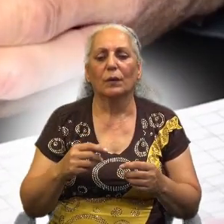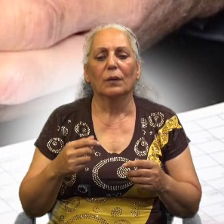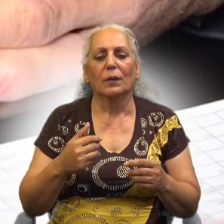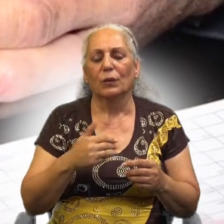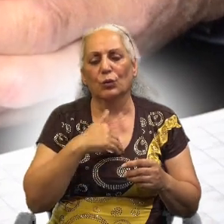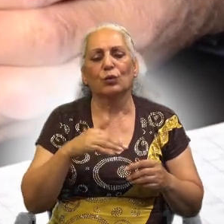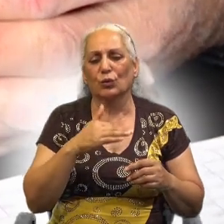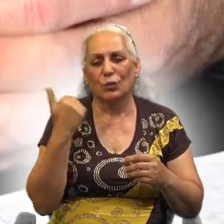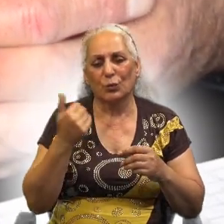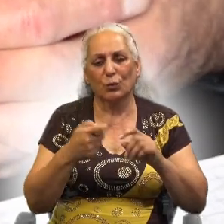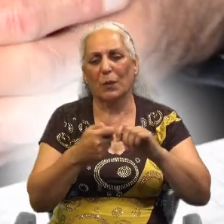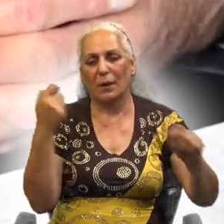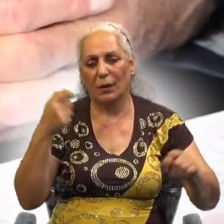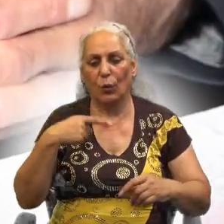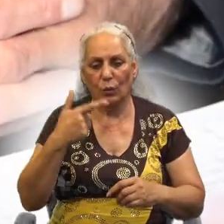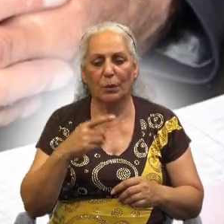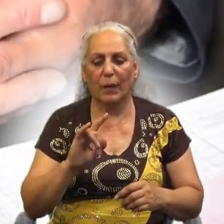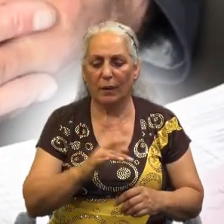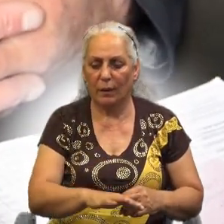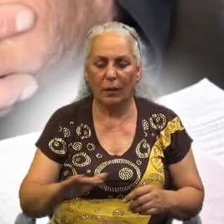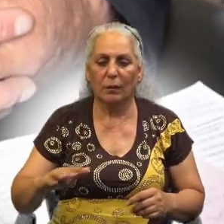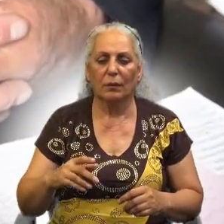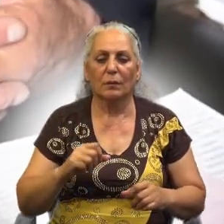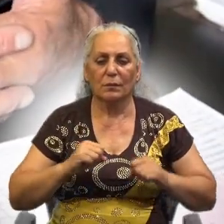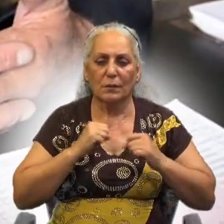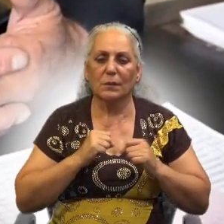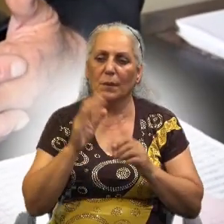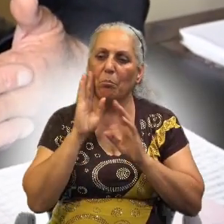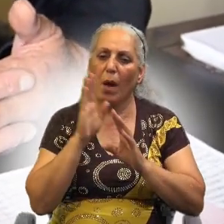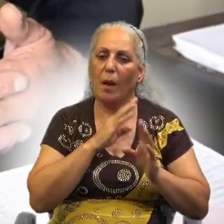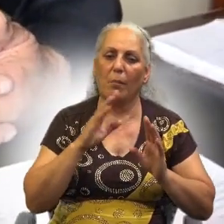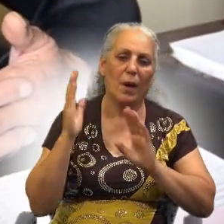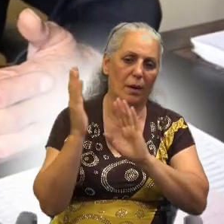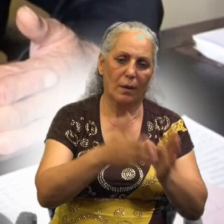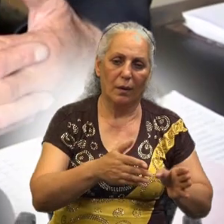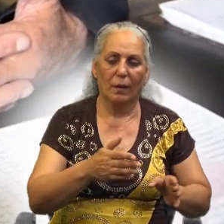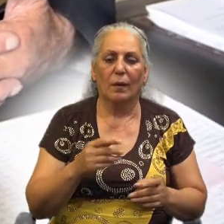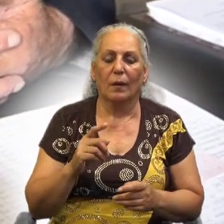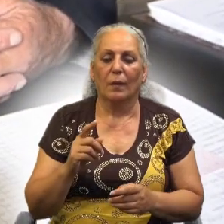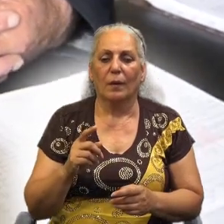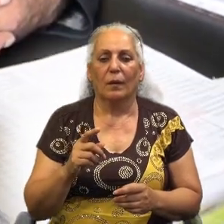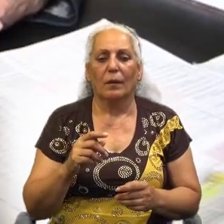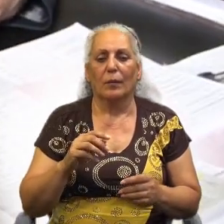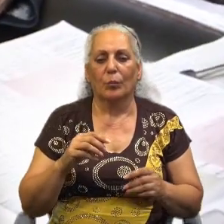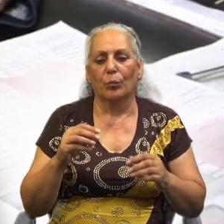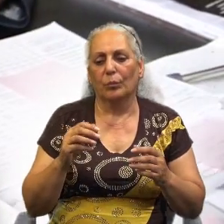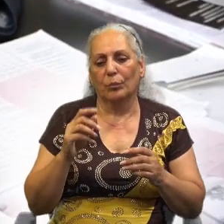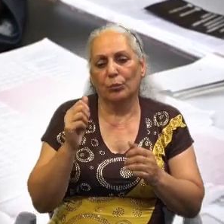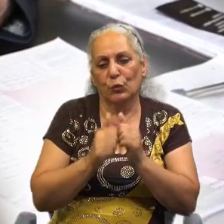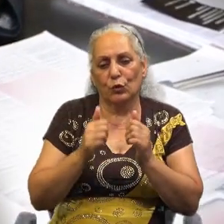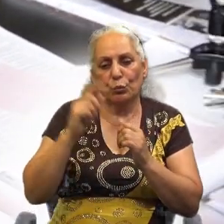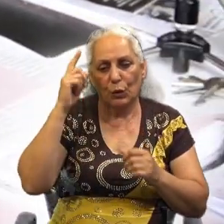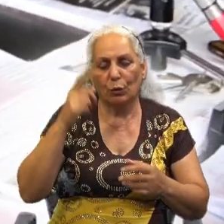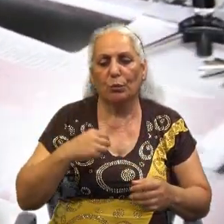չեմ ուղղացնում եւ երեխաները ծկտում են, ասում են դեպի մայրը, բայց մենք բոլոր դեպքերում